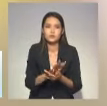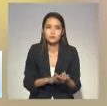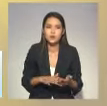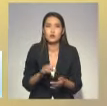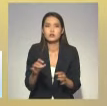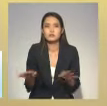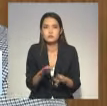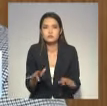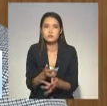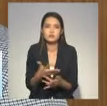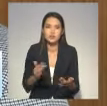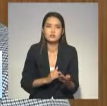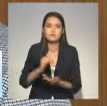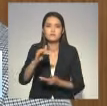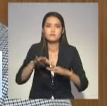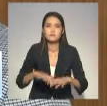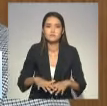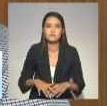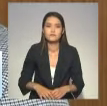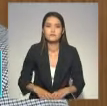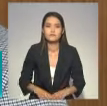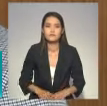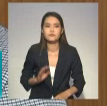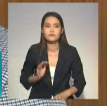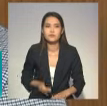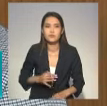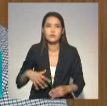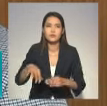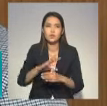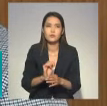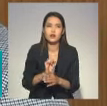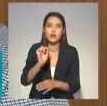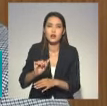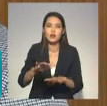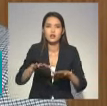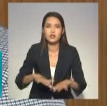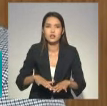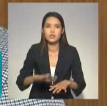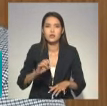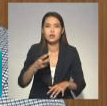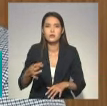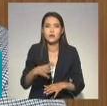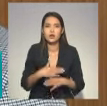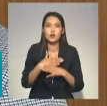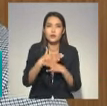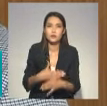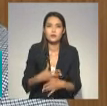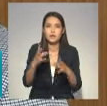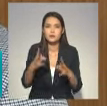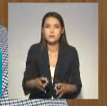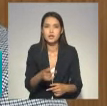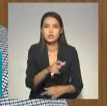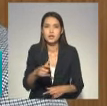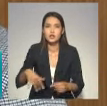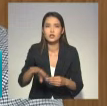организовывать днем и ночью. Вчера мы отправили одну партию для помощи именно пострадавшим